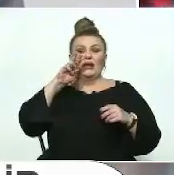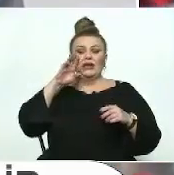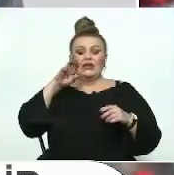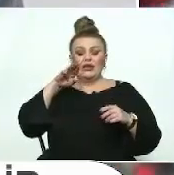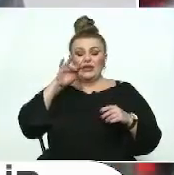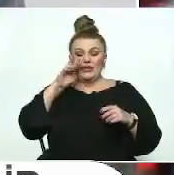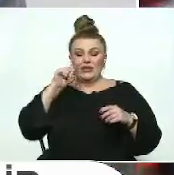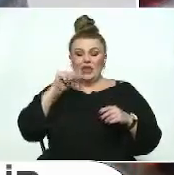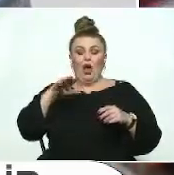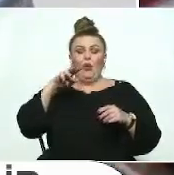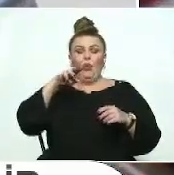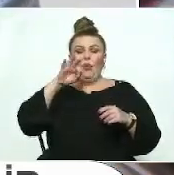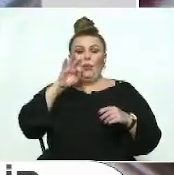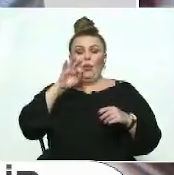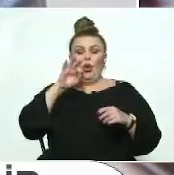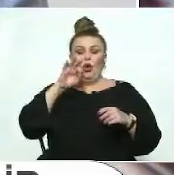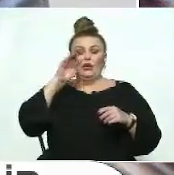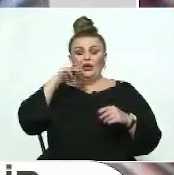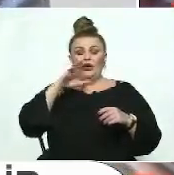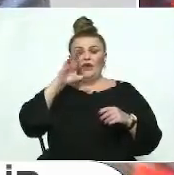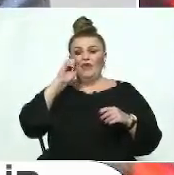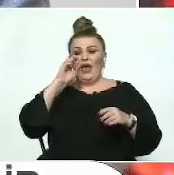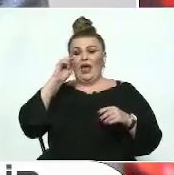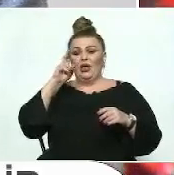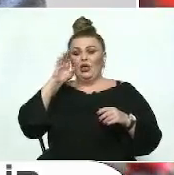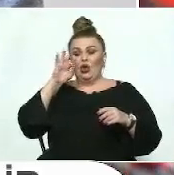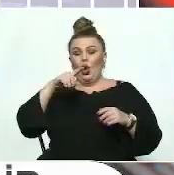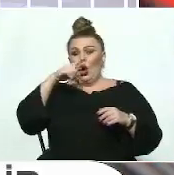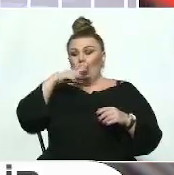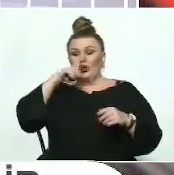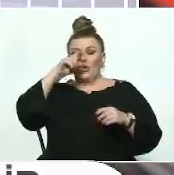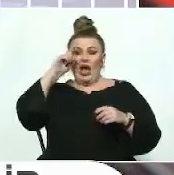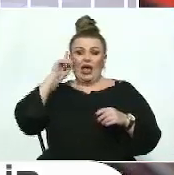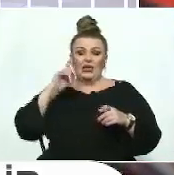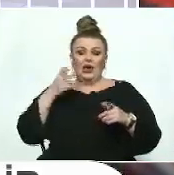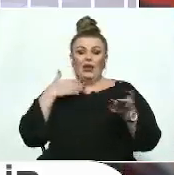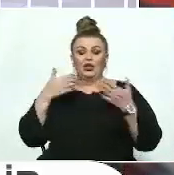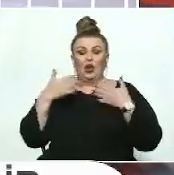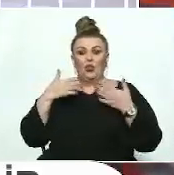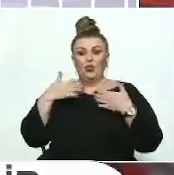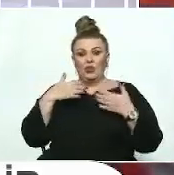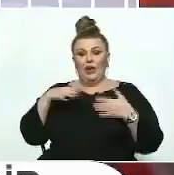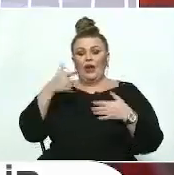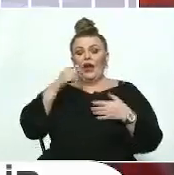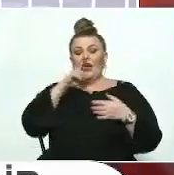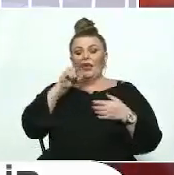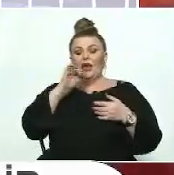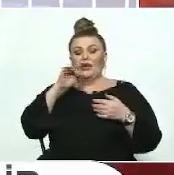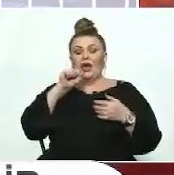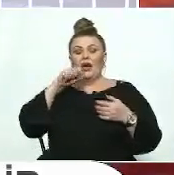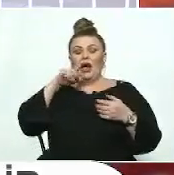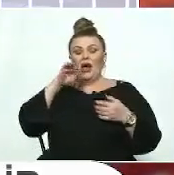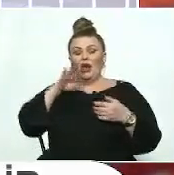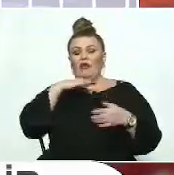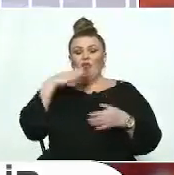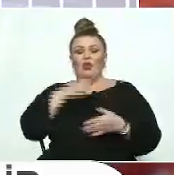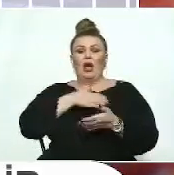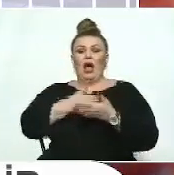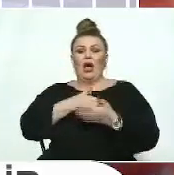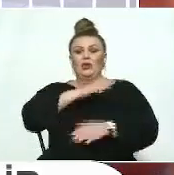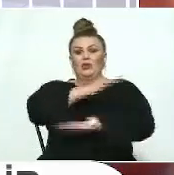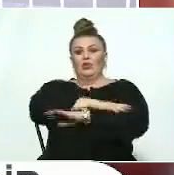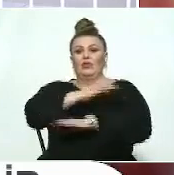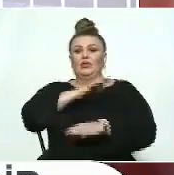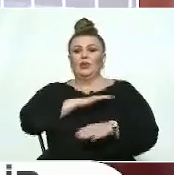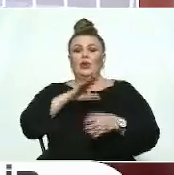etdi və çıxışlarda əsas diqqət Rusiya-Azərbaycan münasibətlərində Heydər Əliyevin rolu oldu.